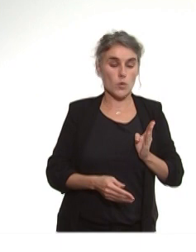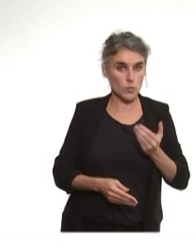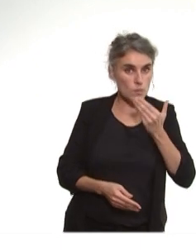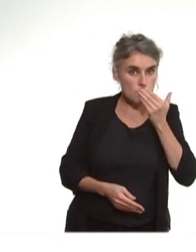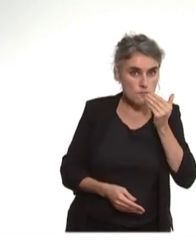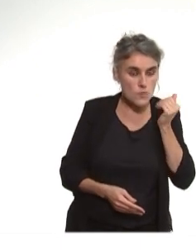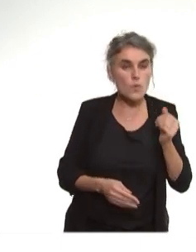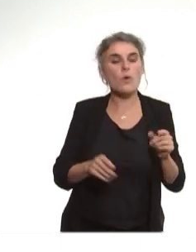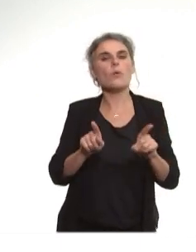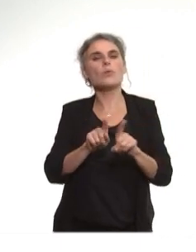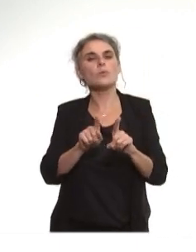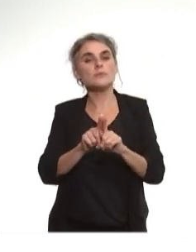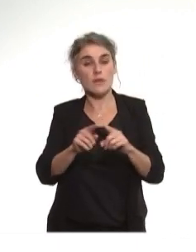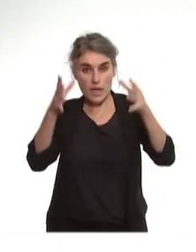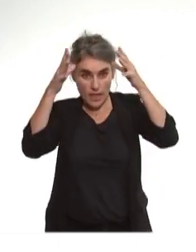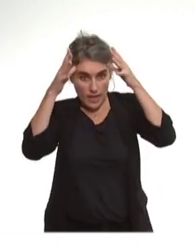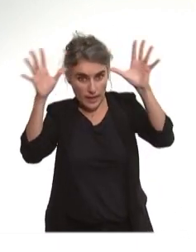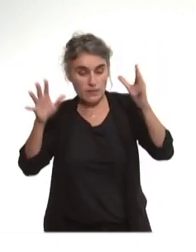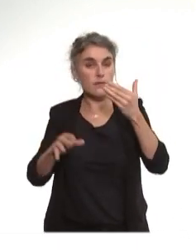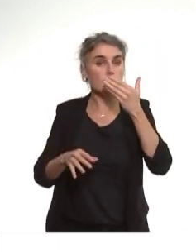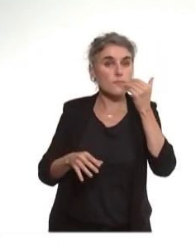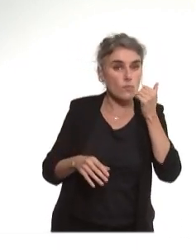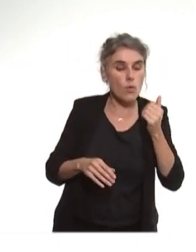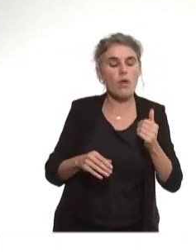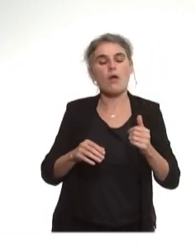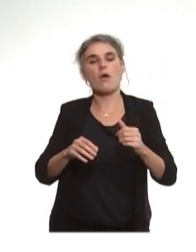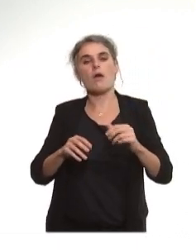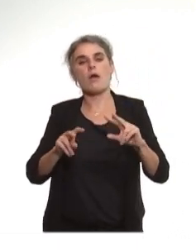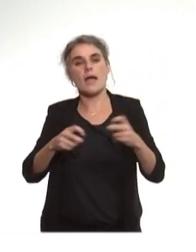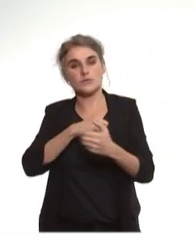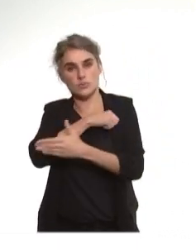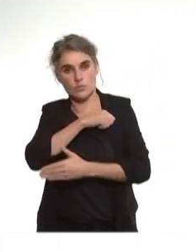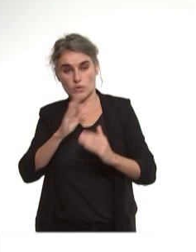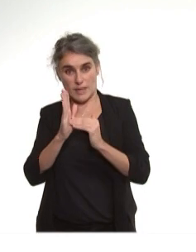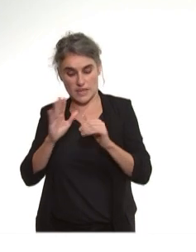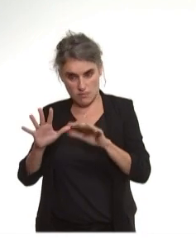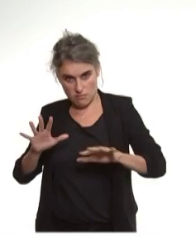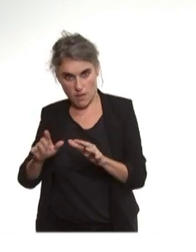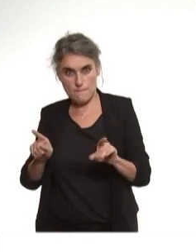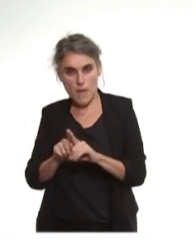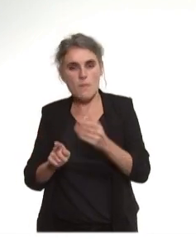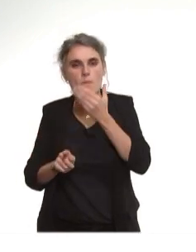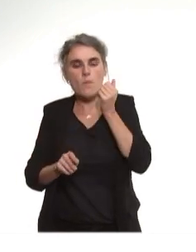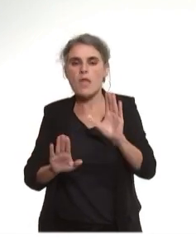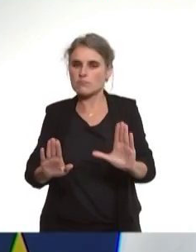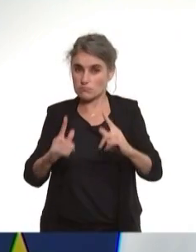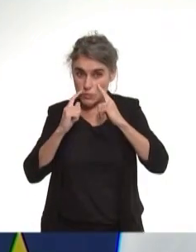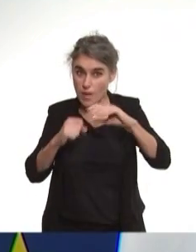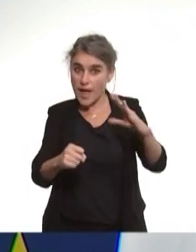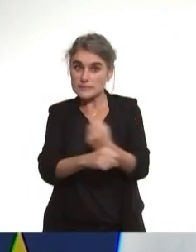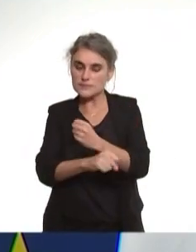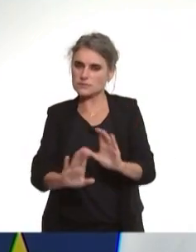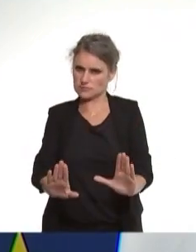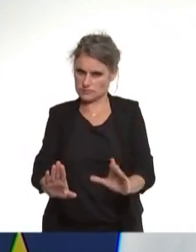également être observée à rennes ainsi qu'à aix marseille je le dis tout de suite avant de crier victoire il faut avoir suffisamment